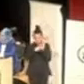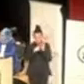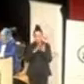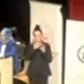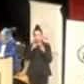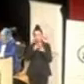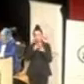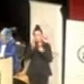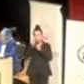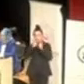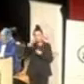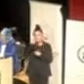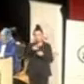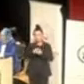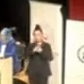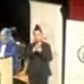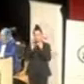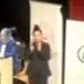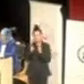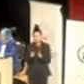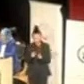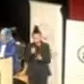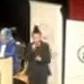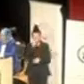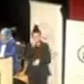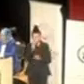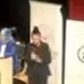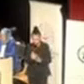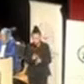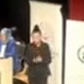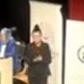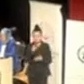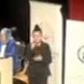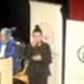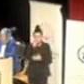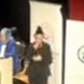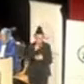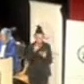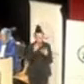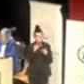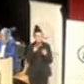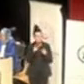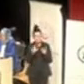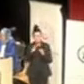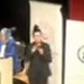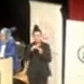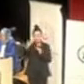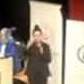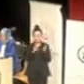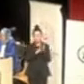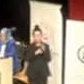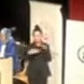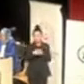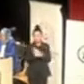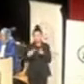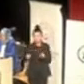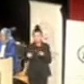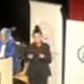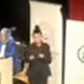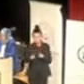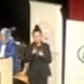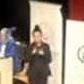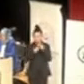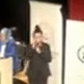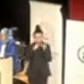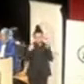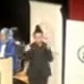sahiptir, üyelik gerektirmektedir. Yalnız kullanıcıların bir de kütüphane sormasına gerek yok, dışarıdan yürüyebilirler web üzerinden. Kullanıcı